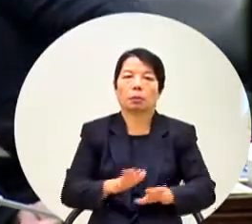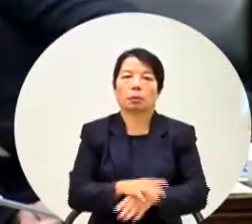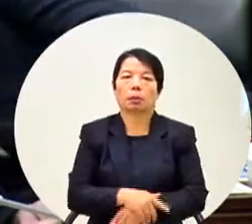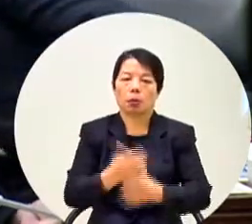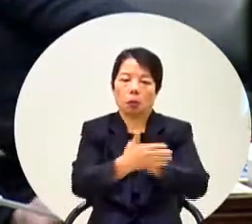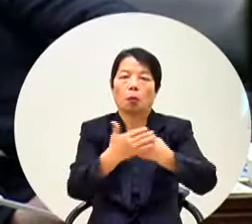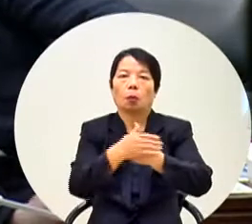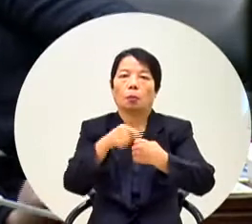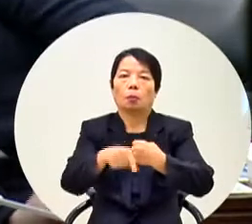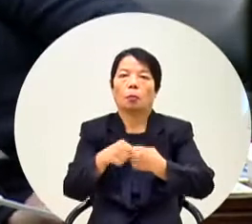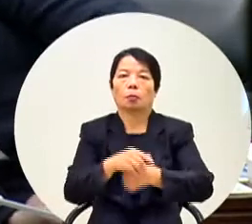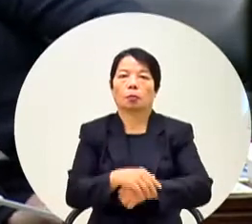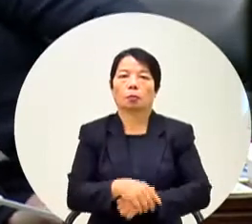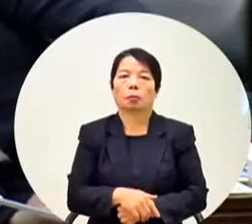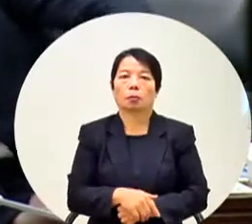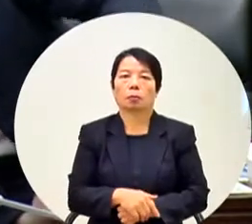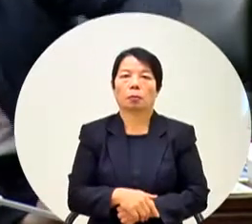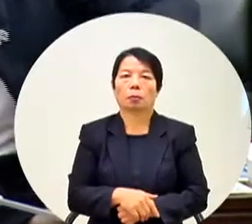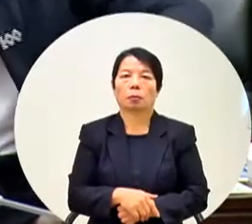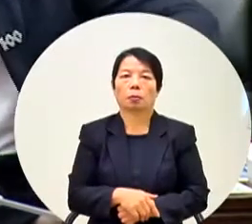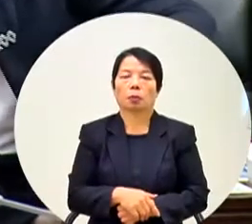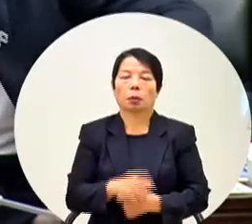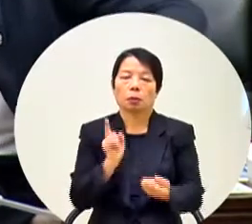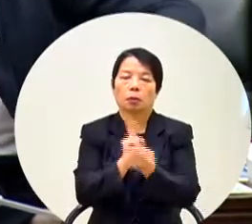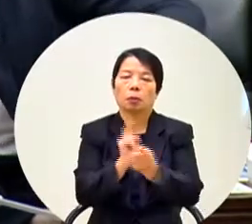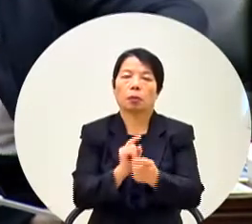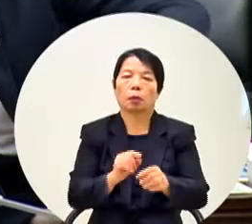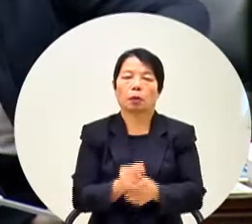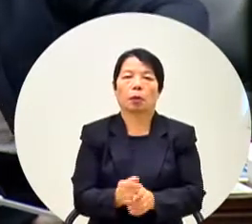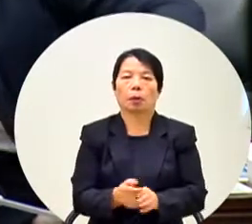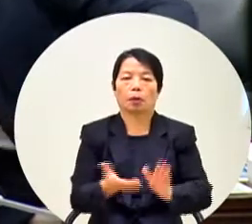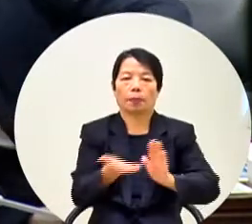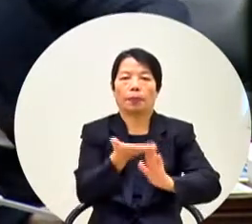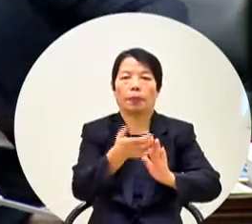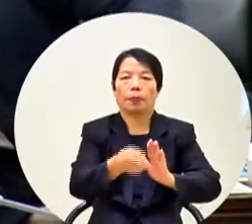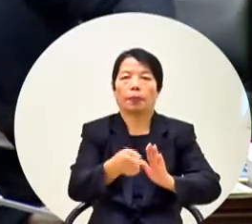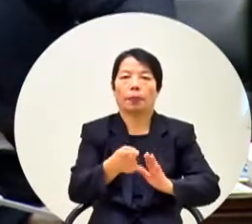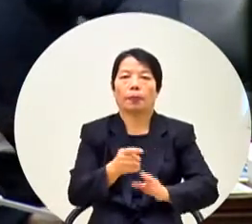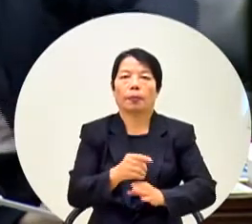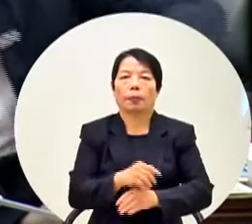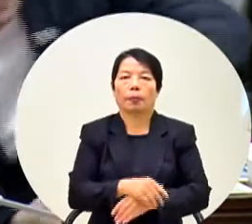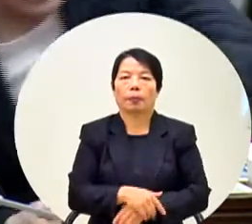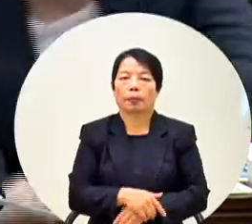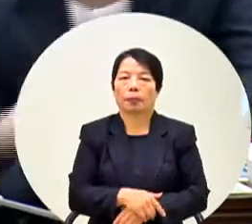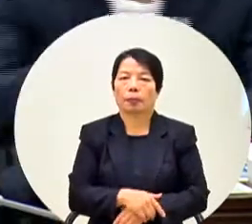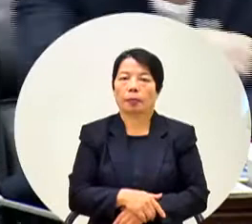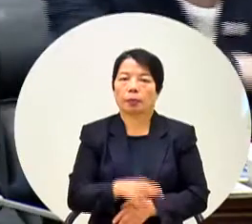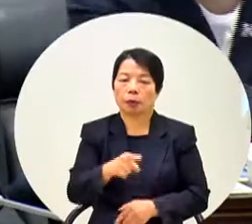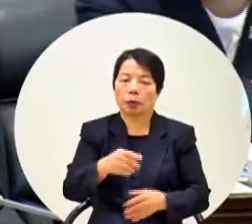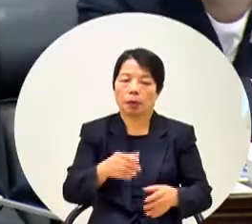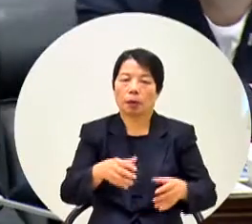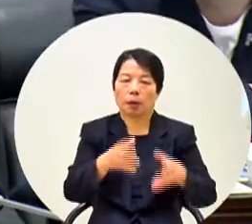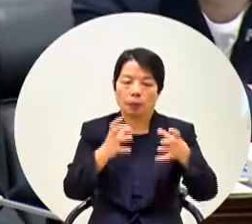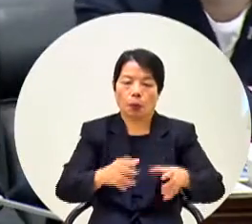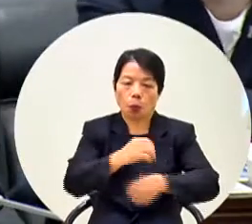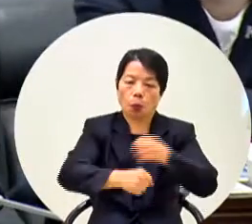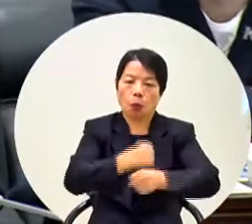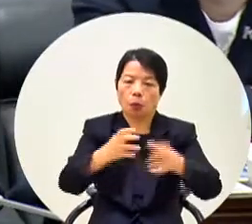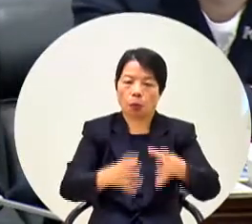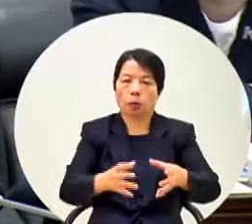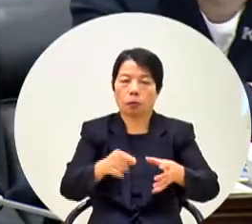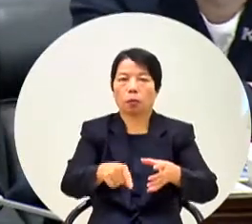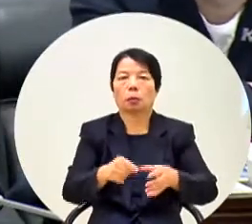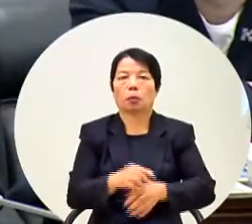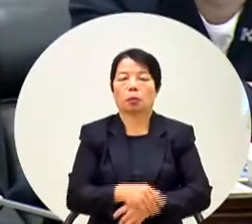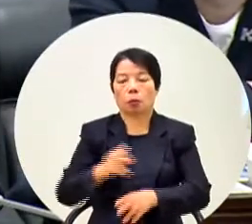吼。迄天北基诶，迄个嘉湖啊，伫遮办这个活动。我坐